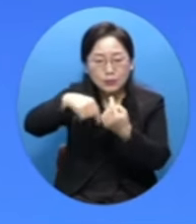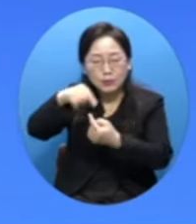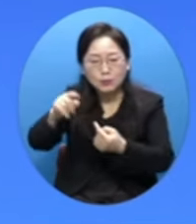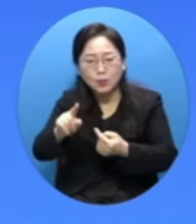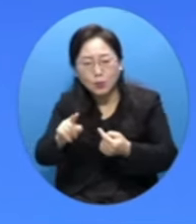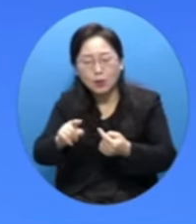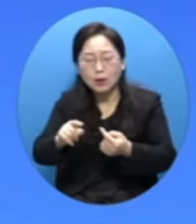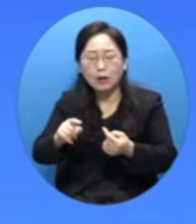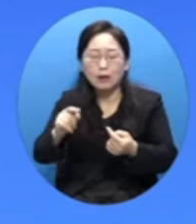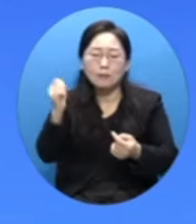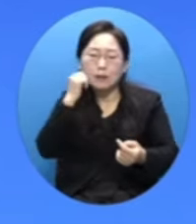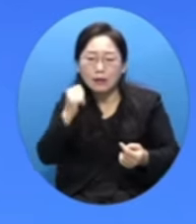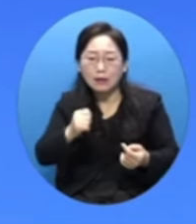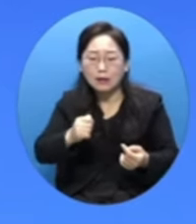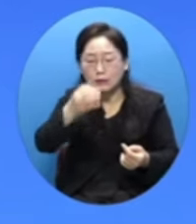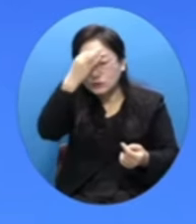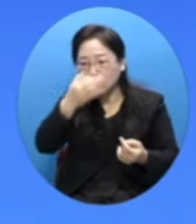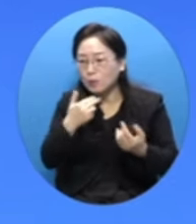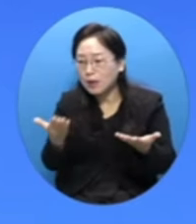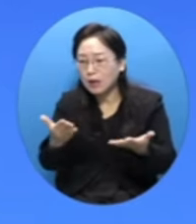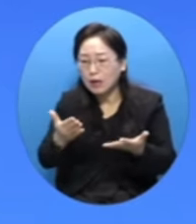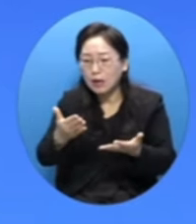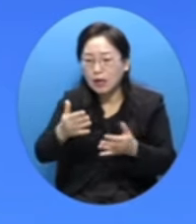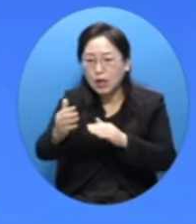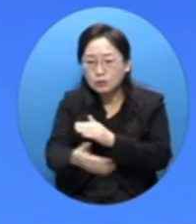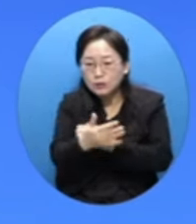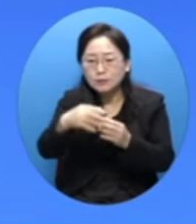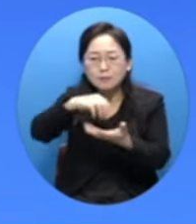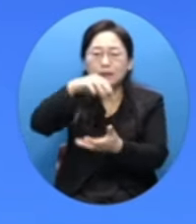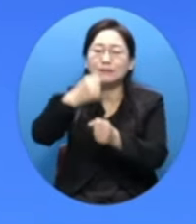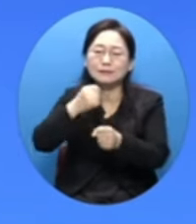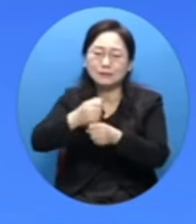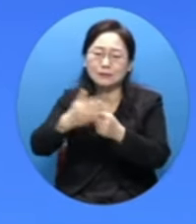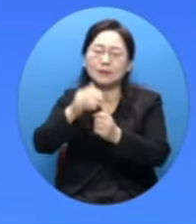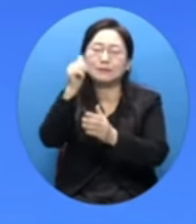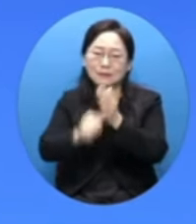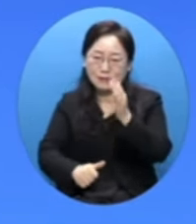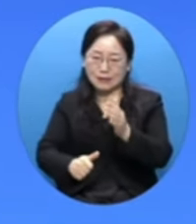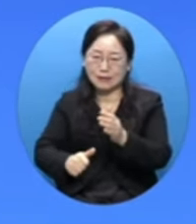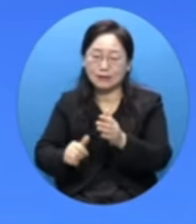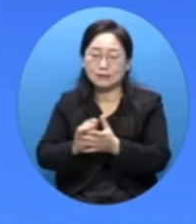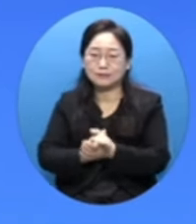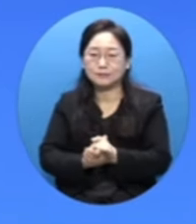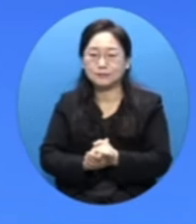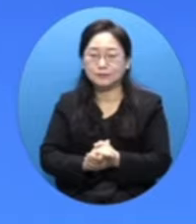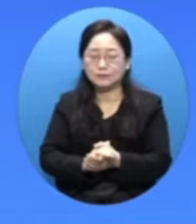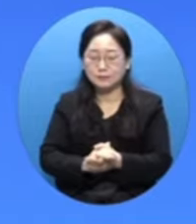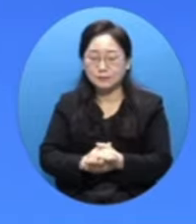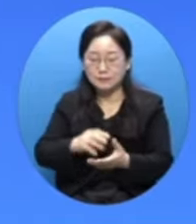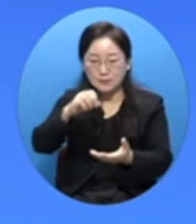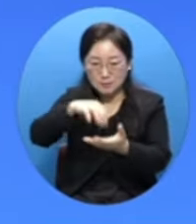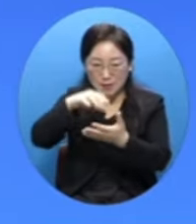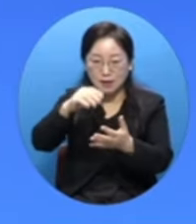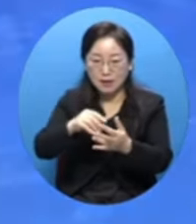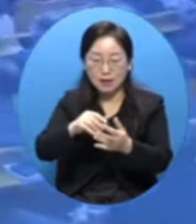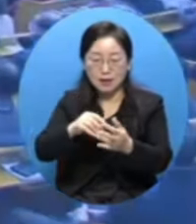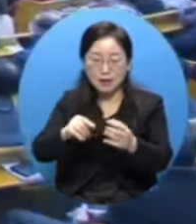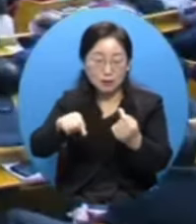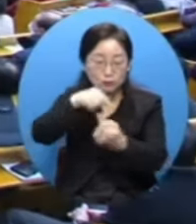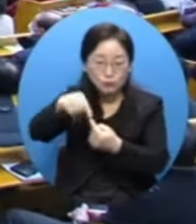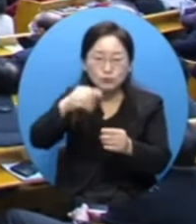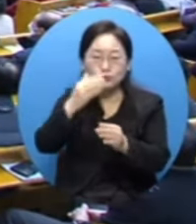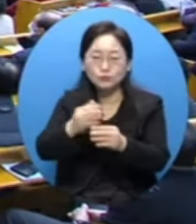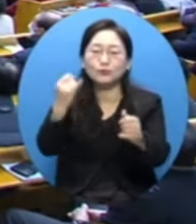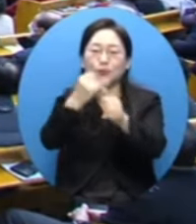없고 제대로 빵도 못 만다니까 완전 실패로 돌아갔습니다. 어쨌건 그 제가 잠을 하면서 결혼도 하게 되고